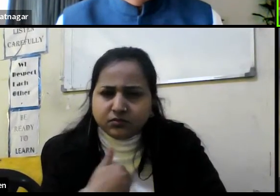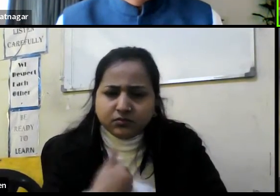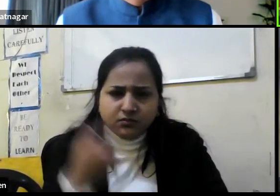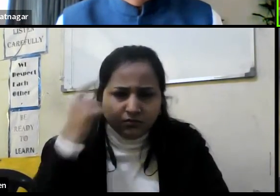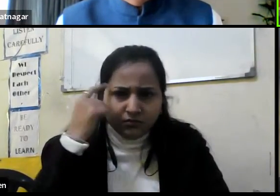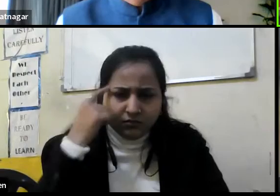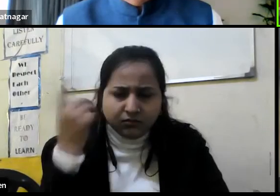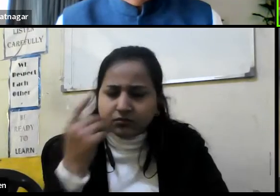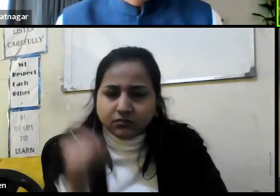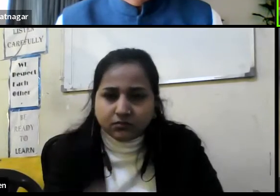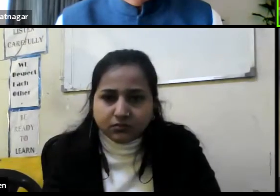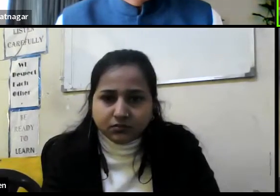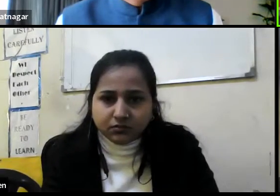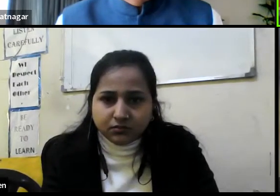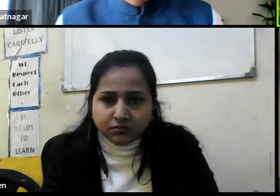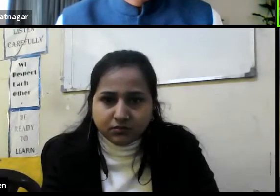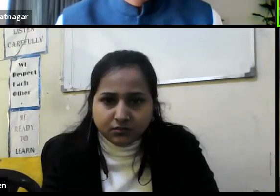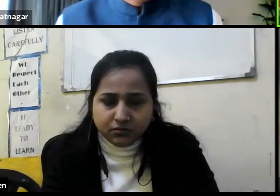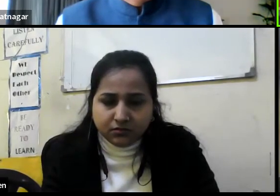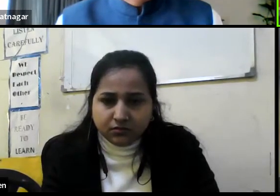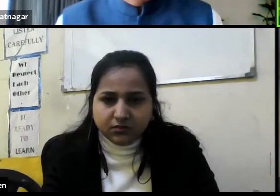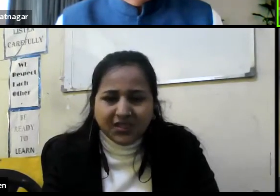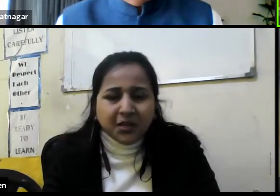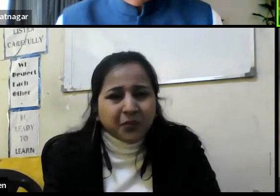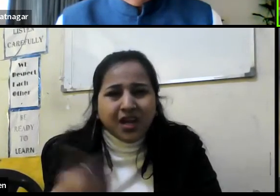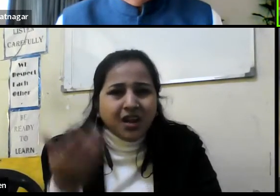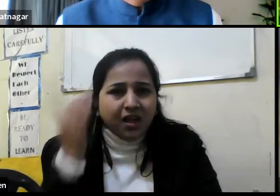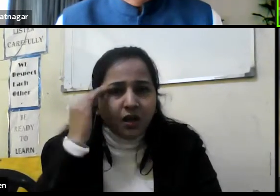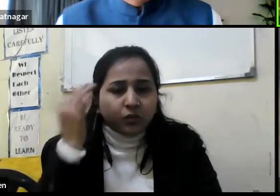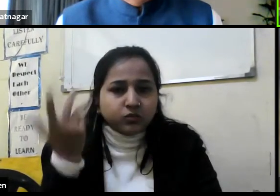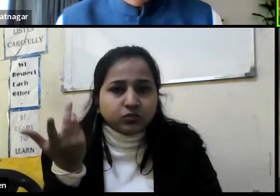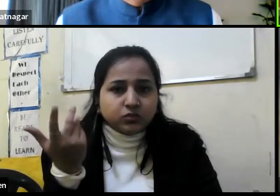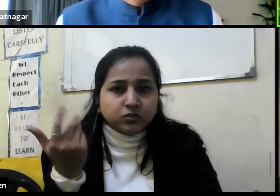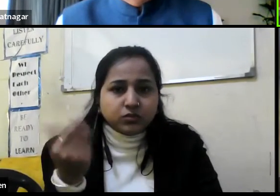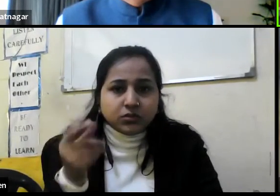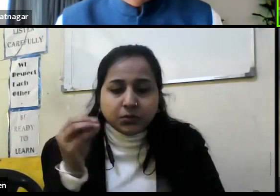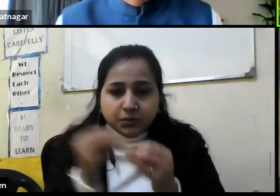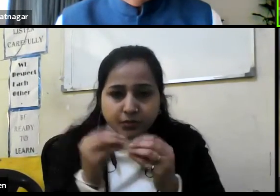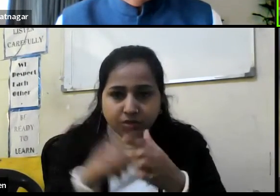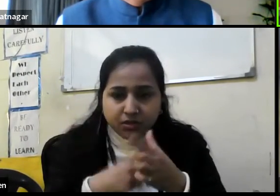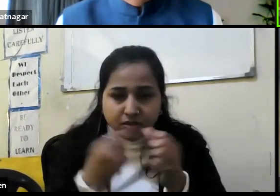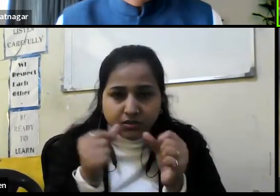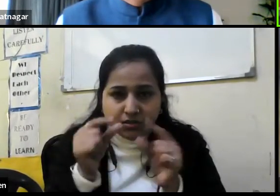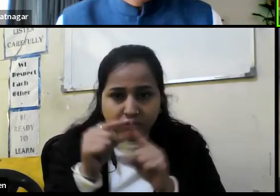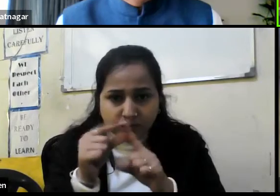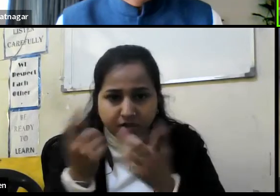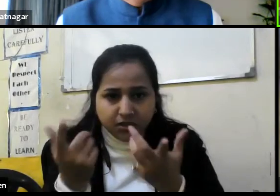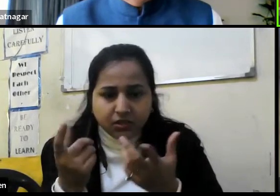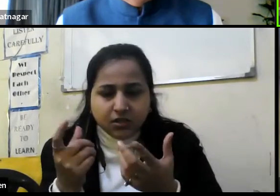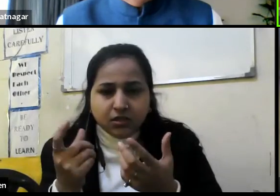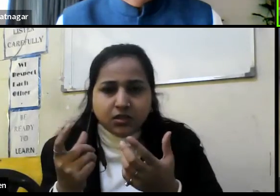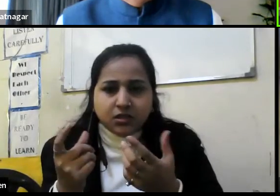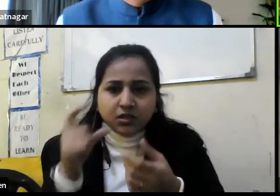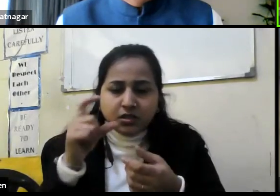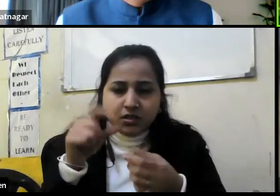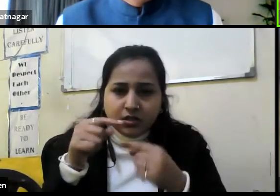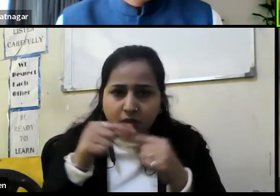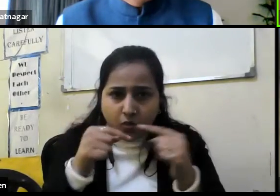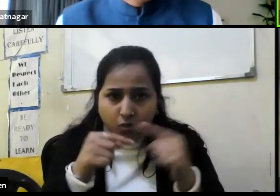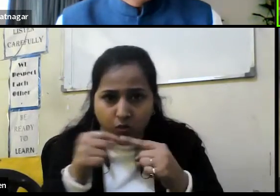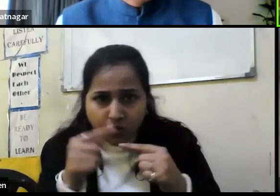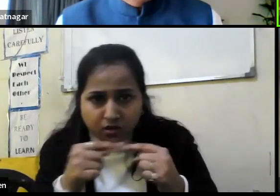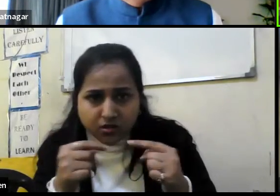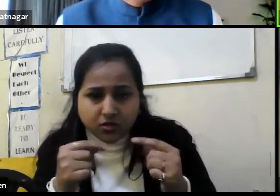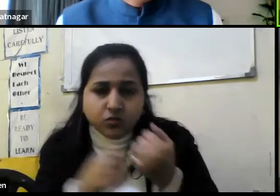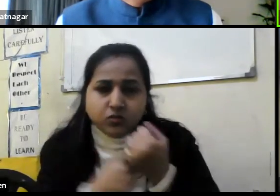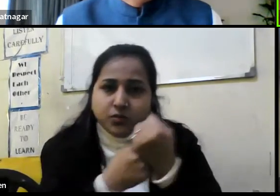एक तो जैसे किसी और ने कहा कि पता नहीं किस गवर्नमेंट ने, बीजेपी ने, कांग्रेस ने, किसने इसको सपोर्ट किया, सीएसआर वाला काम